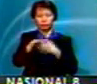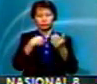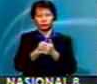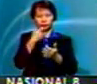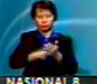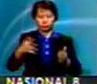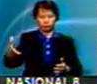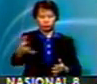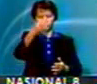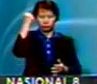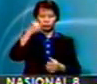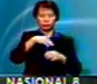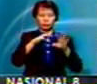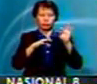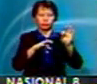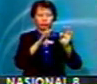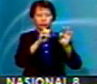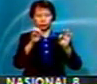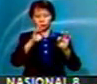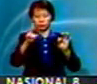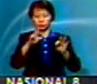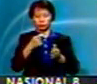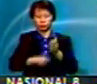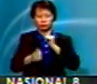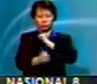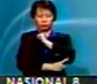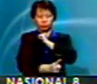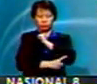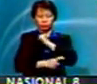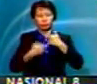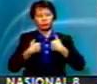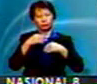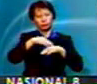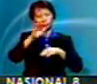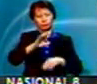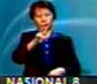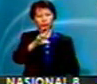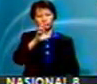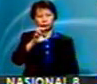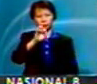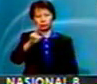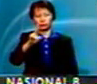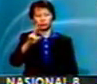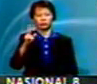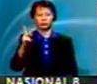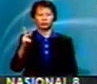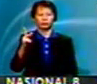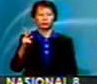nilai rampasan lebih RM900,000 dan jumlah kompaun yang dikenakan adalah melebihi RM200,000.